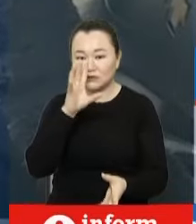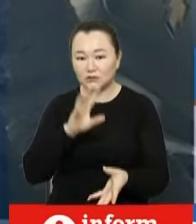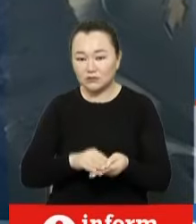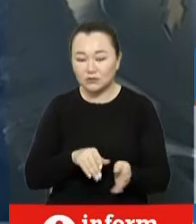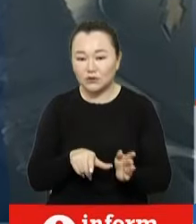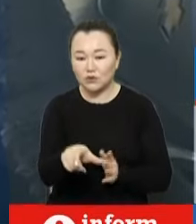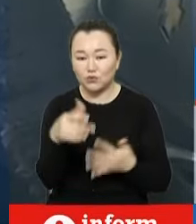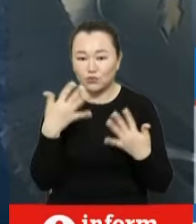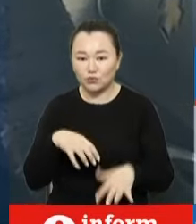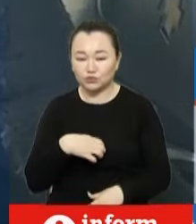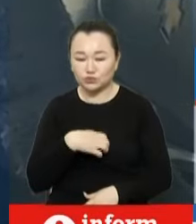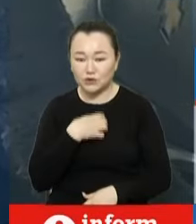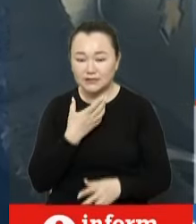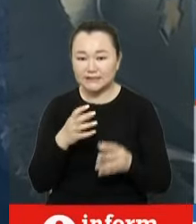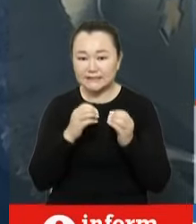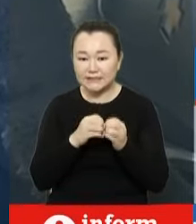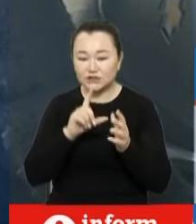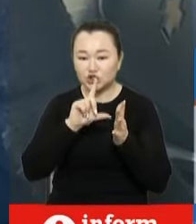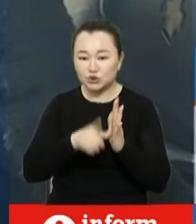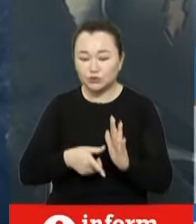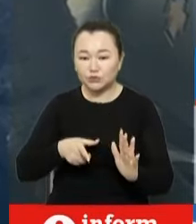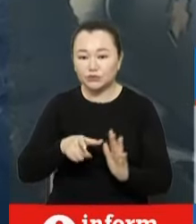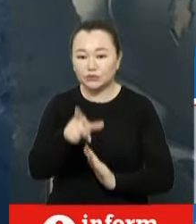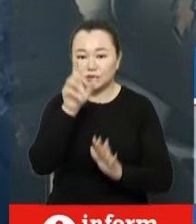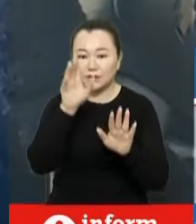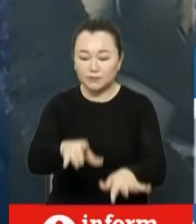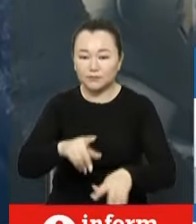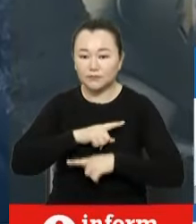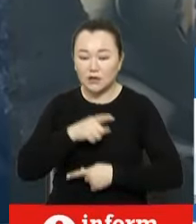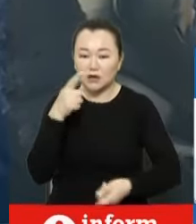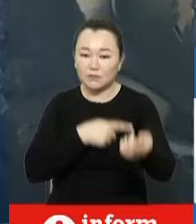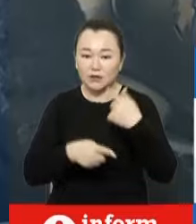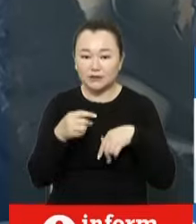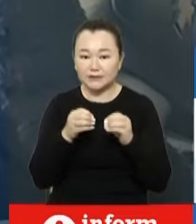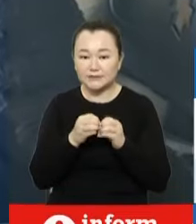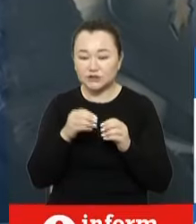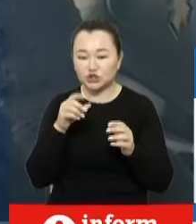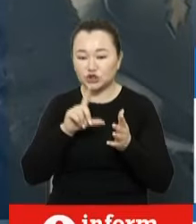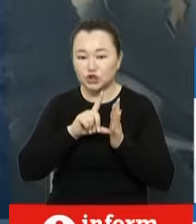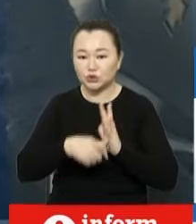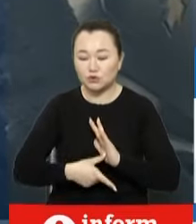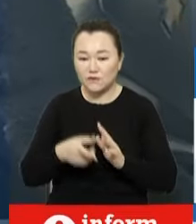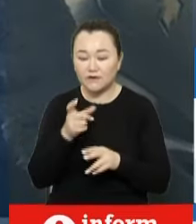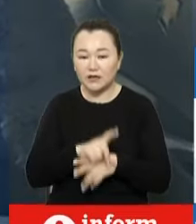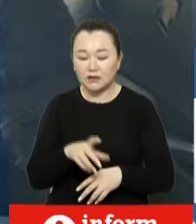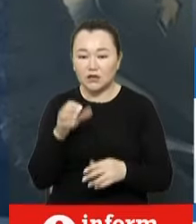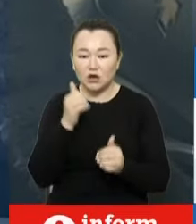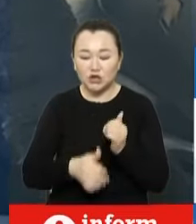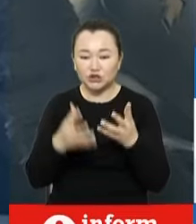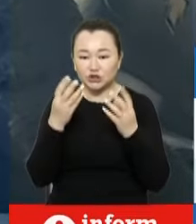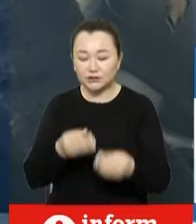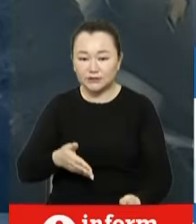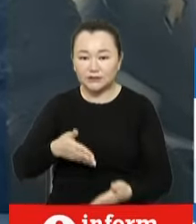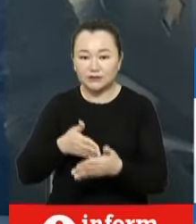дороги ужасные 10 часов уходит поехать туда 10 часов обратно в дороге на сегодняшний день застревают ежедневно по